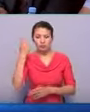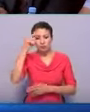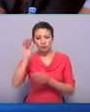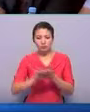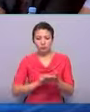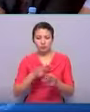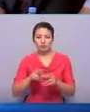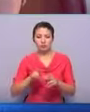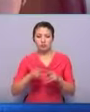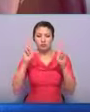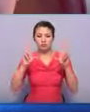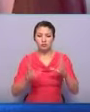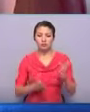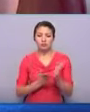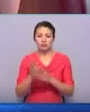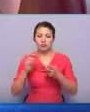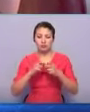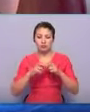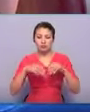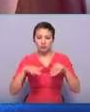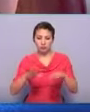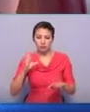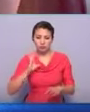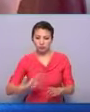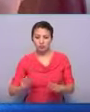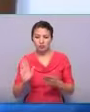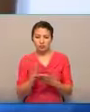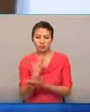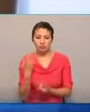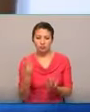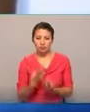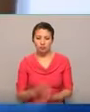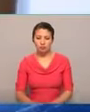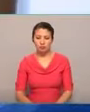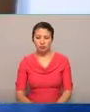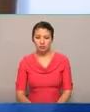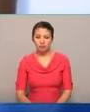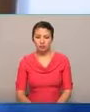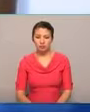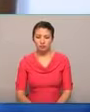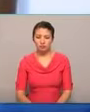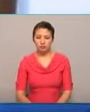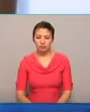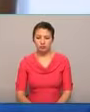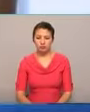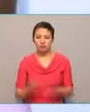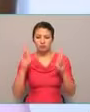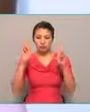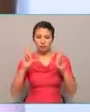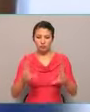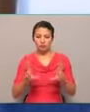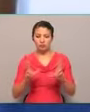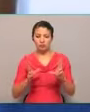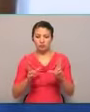қоғамдық қабылдау бөлмелері мәселені шешпесе, жабу керектігін ескертті. Қоғамдық қабылдау дегенді алып тастау керек, немесе оны жетілдіріп,